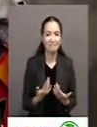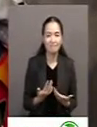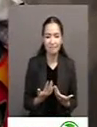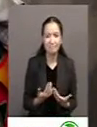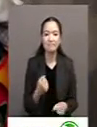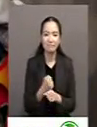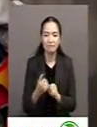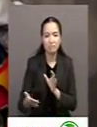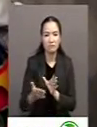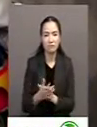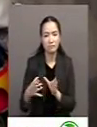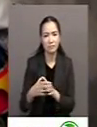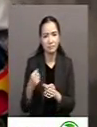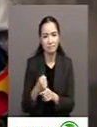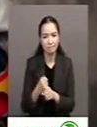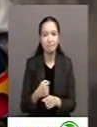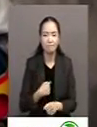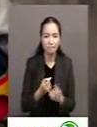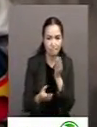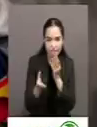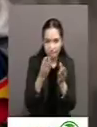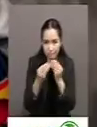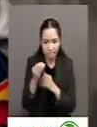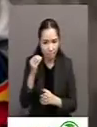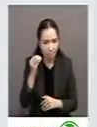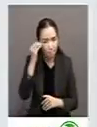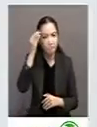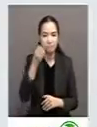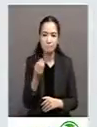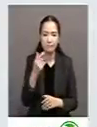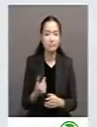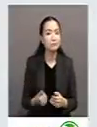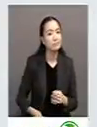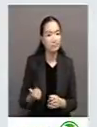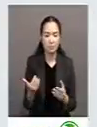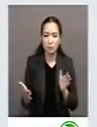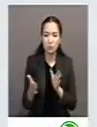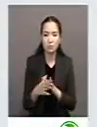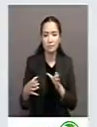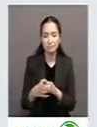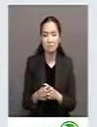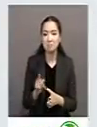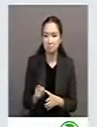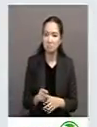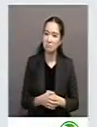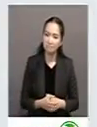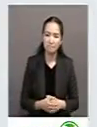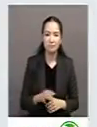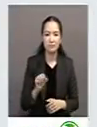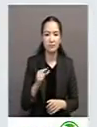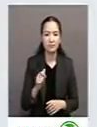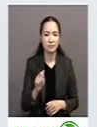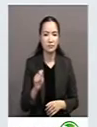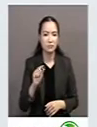ที่จะได้ทำงานร่วมกับทีมงานแล้วก็ได้เรียนรู้ให้ได้มากที่สุดการเข้าร่วมกับทีมซาวเบอร์นี่ถือว่าเป็นอีกหนึ่งก้าวย่างสำคั